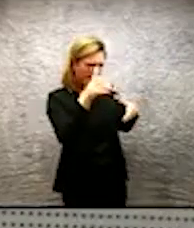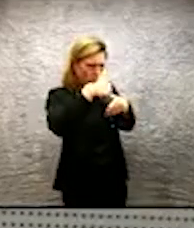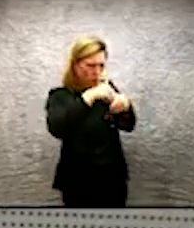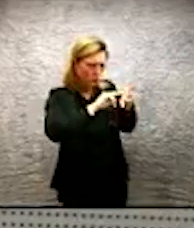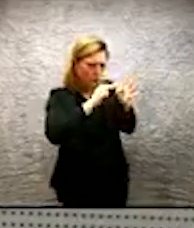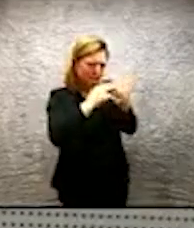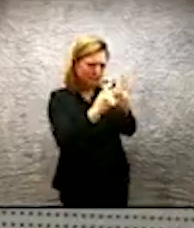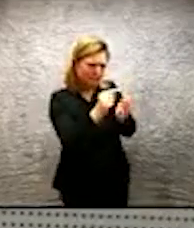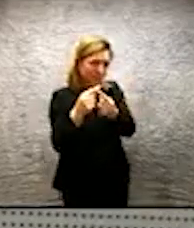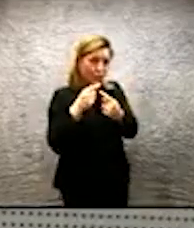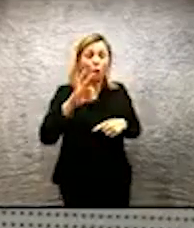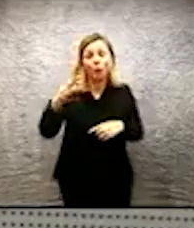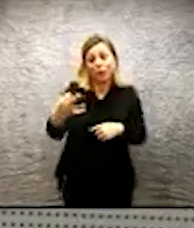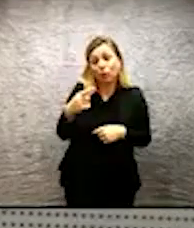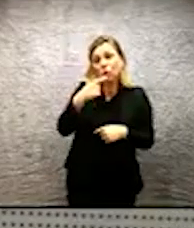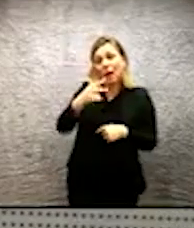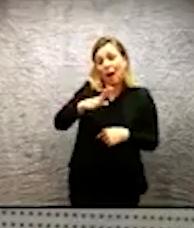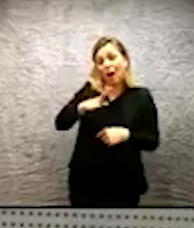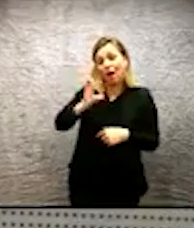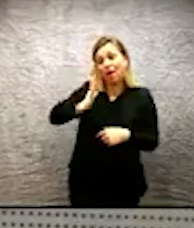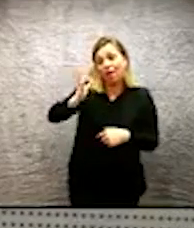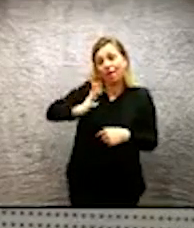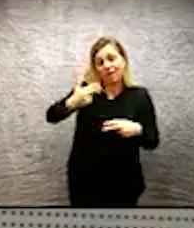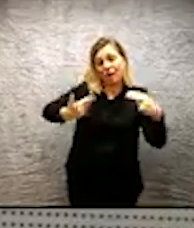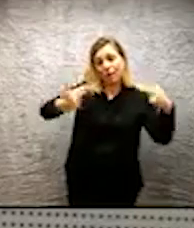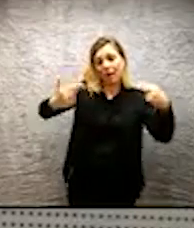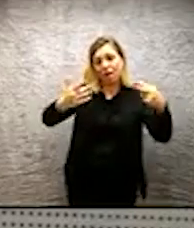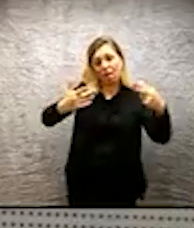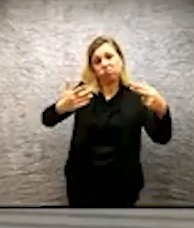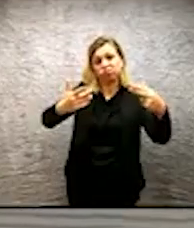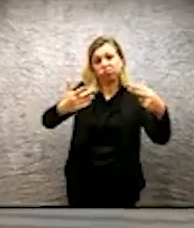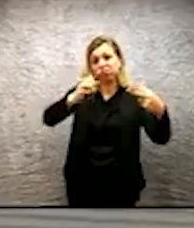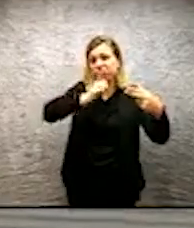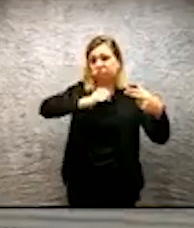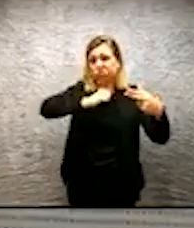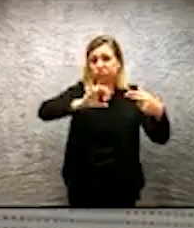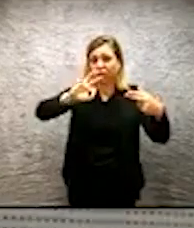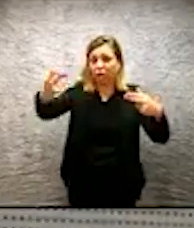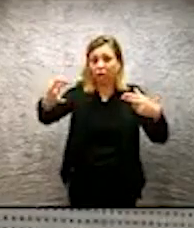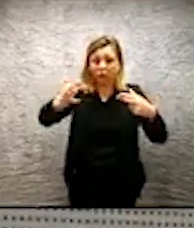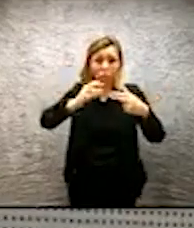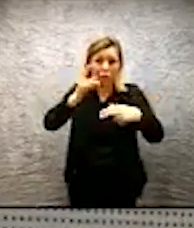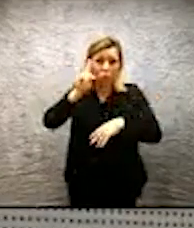elles sont vieillissantes, pour être très clair. Non, mais elles n'ont pas toutes les mêmes caractéristiques. En fait, il y a de la